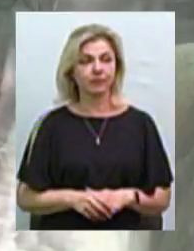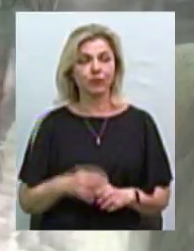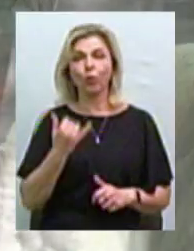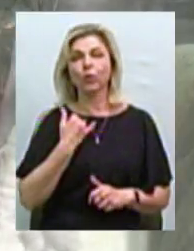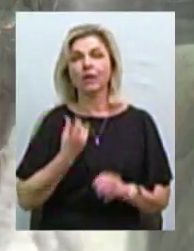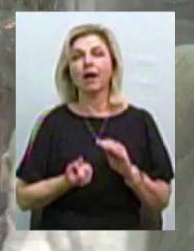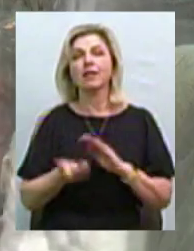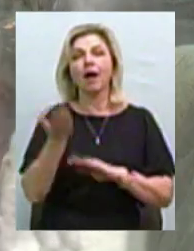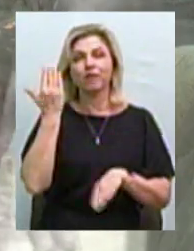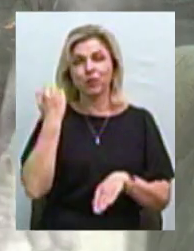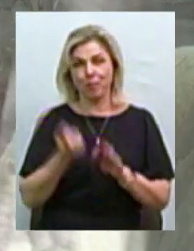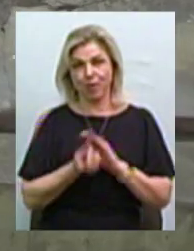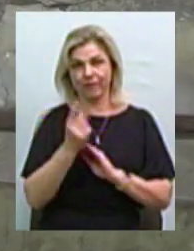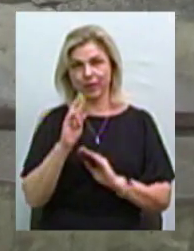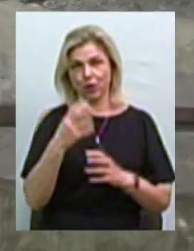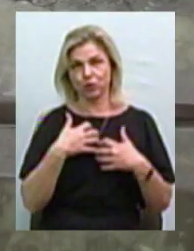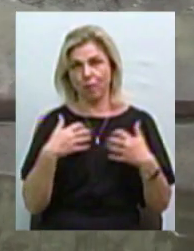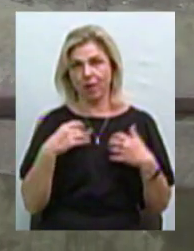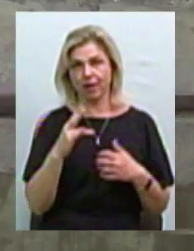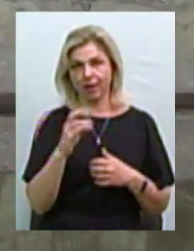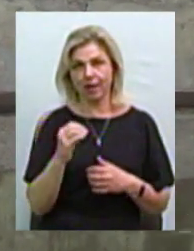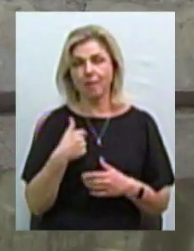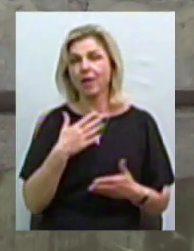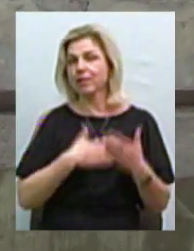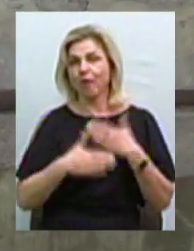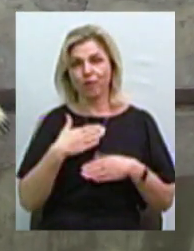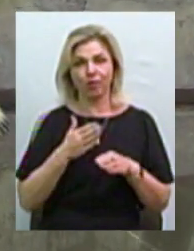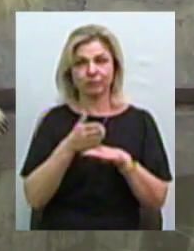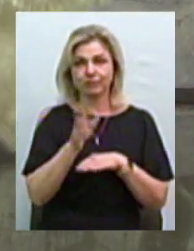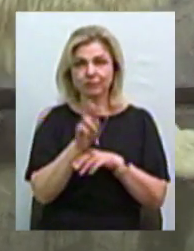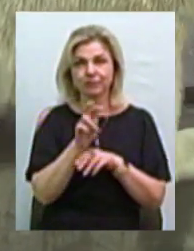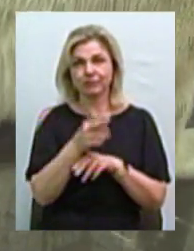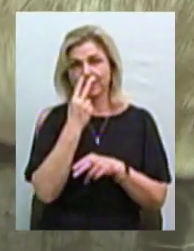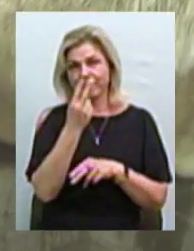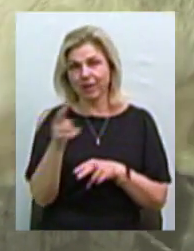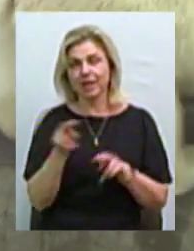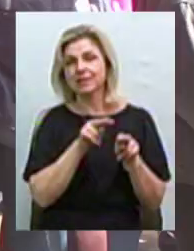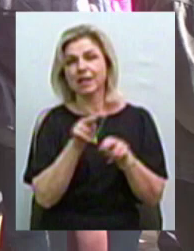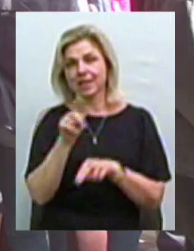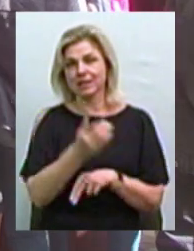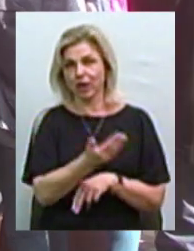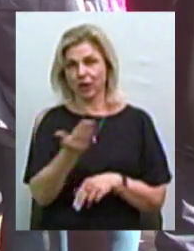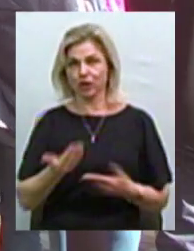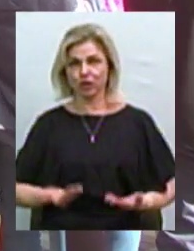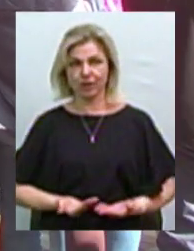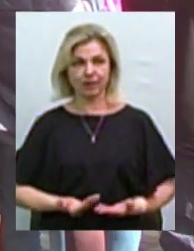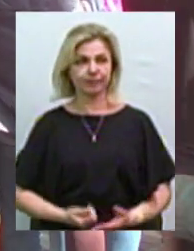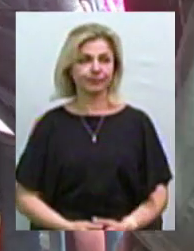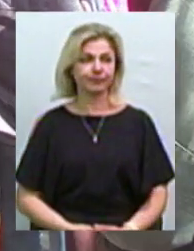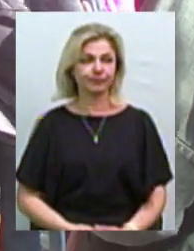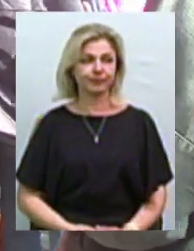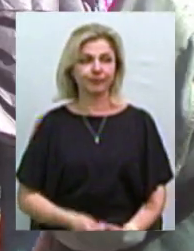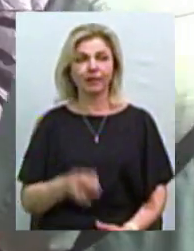з'явились в Миколаївському зоопарку. Ми всі з задоволенням ходимо на них дивитись і слідкуємо за їхнім життям. Вони